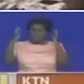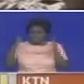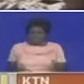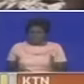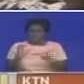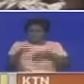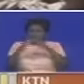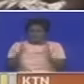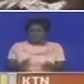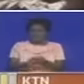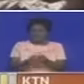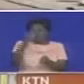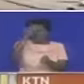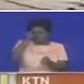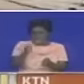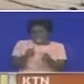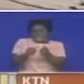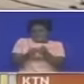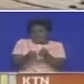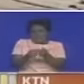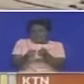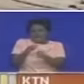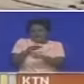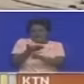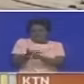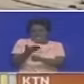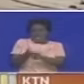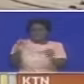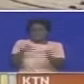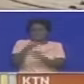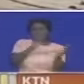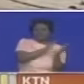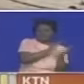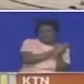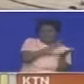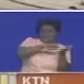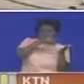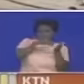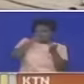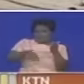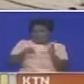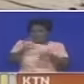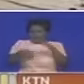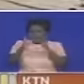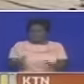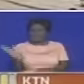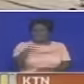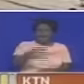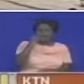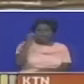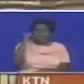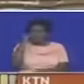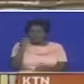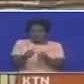kwani mahindi ambayo hayajakauka vyema hayawezi kuhifadhiwa, na hivyo basi wakulima wanalazimika kurejea nyumbani